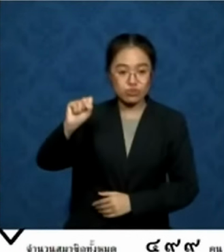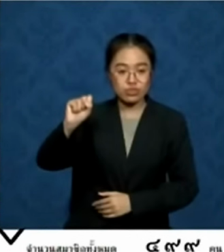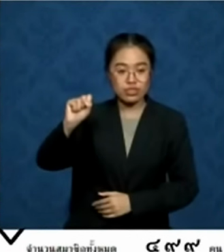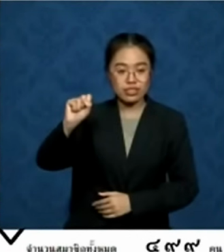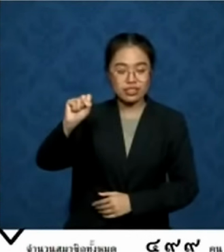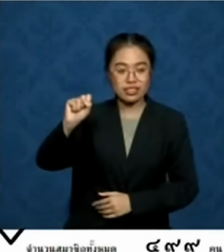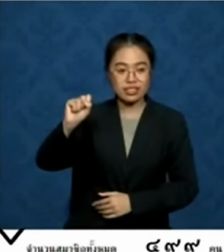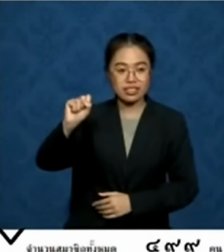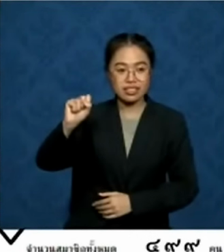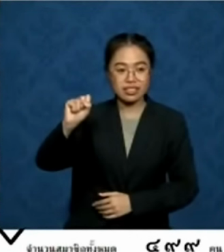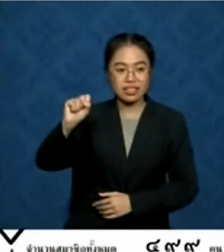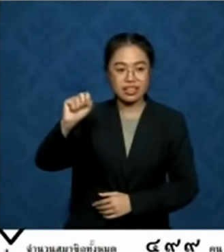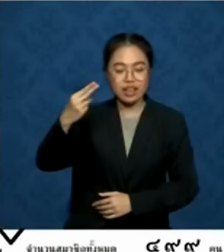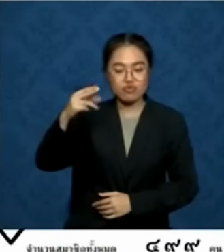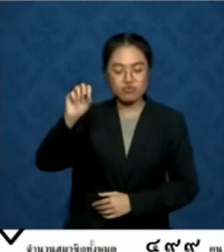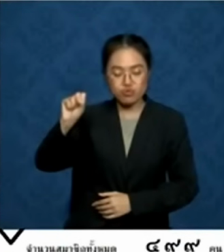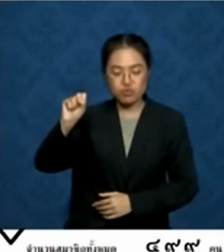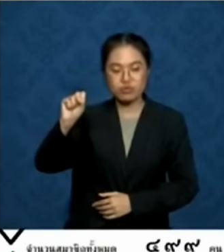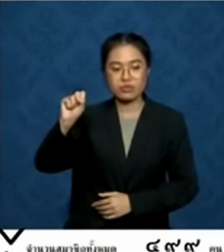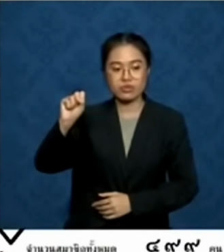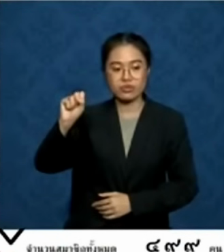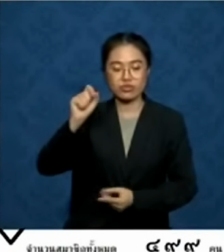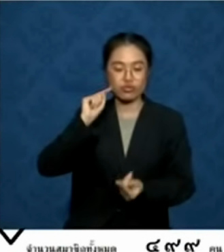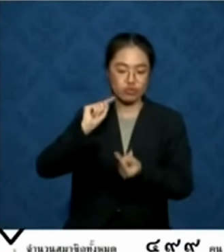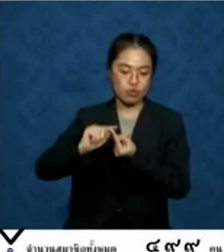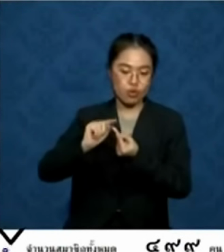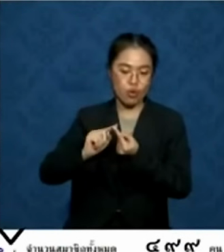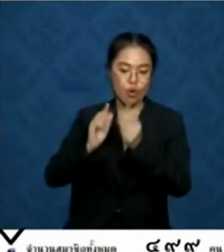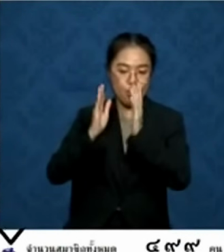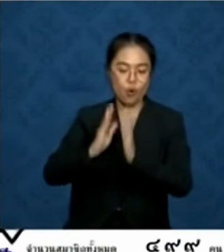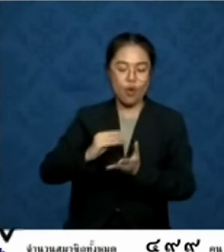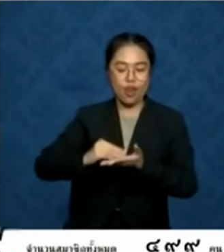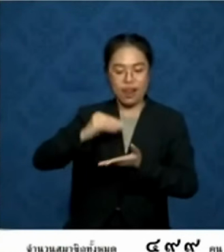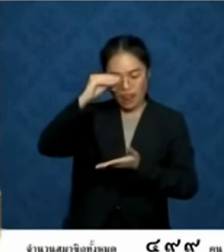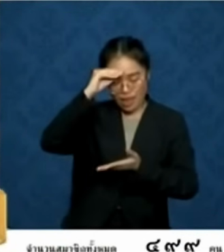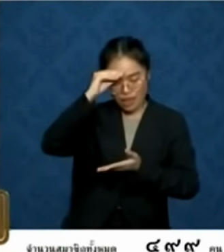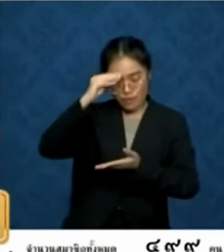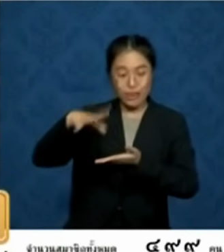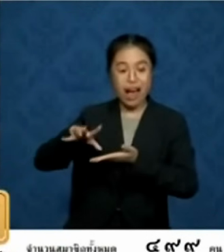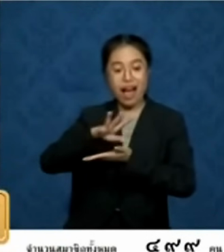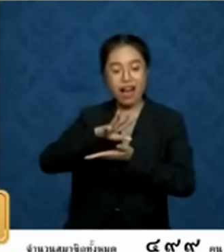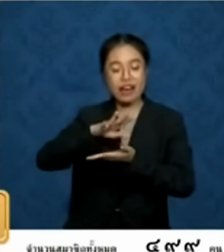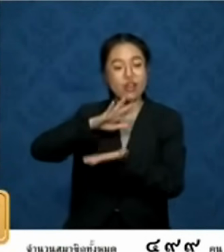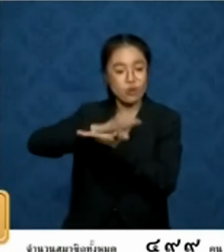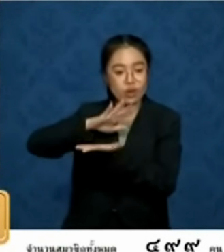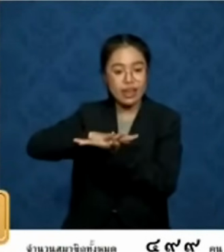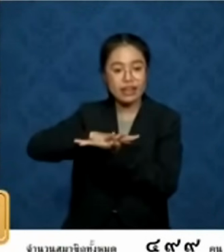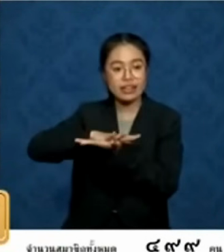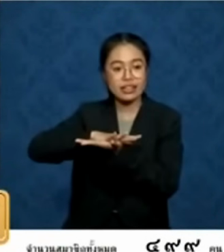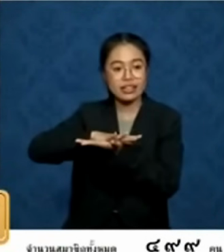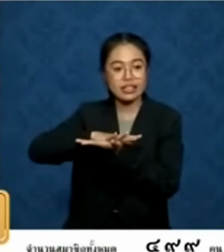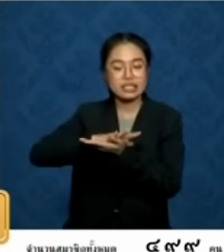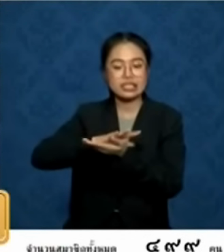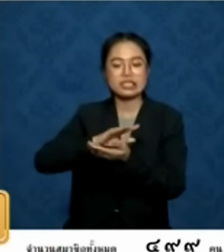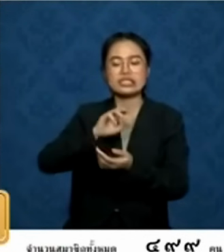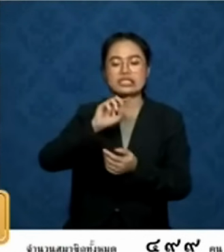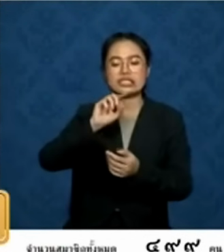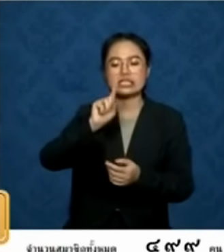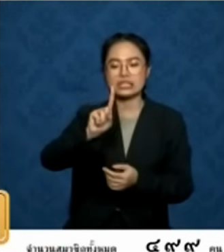หลักสูตรสเต็มศึกษาแก่นักศึกษา 200,000 คนในโรงเรียน 15,000